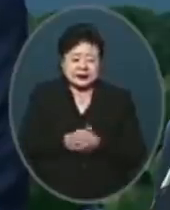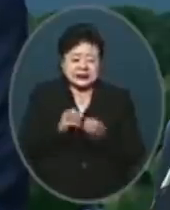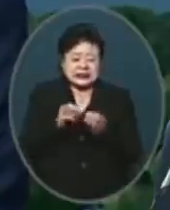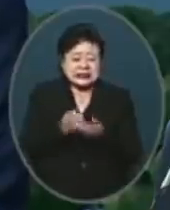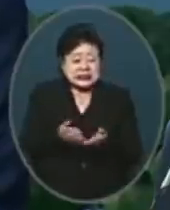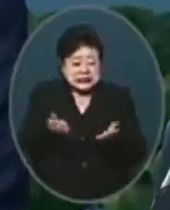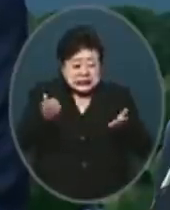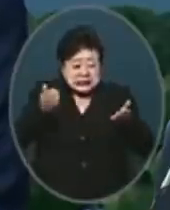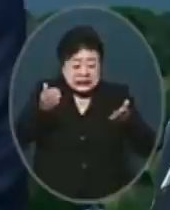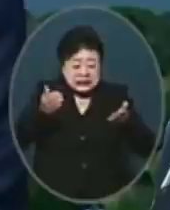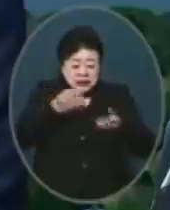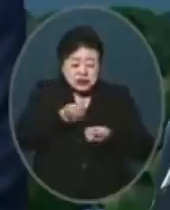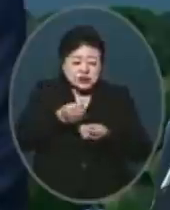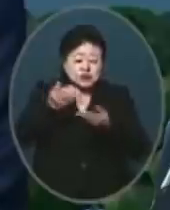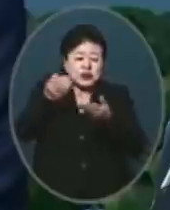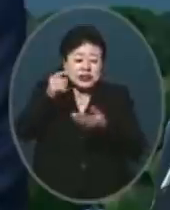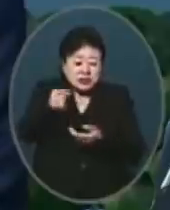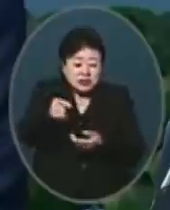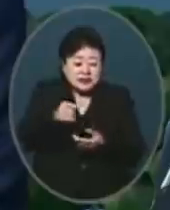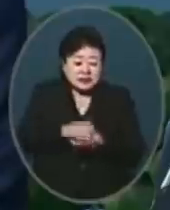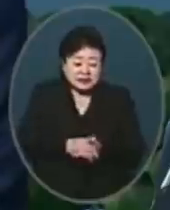질그릇을 축복하는 것은